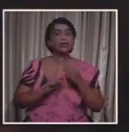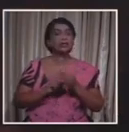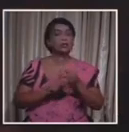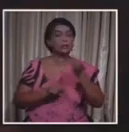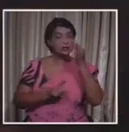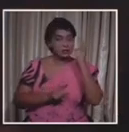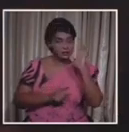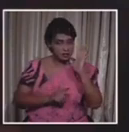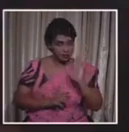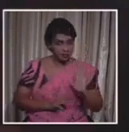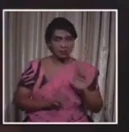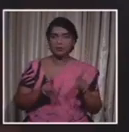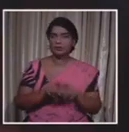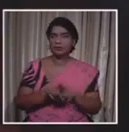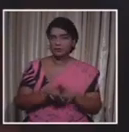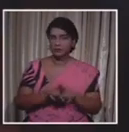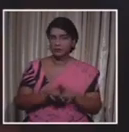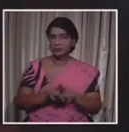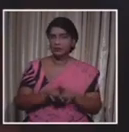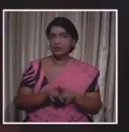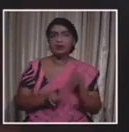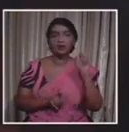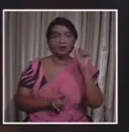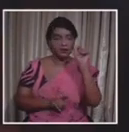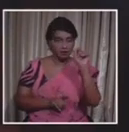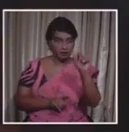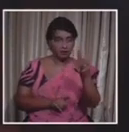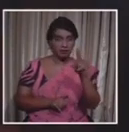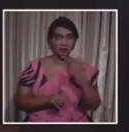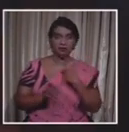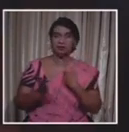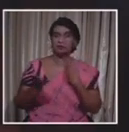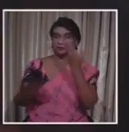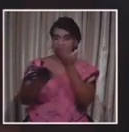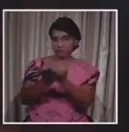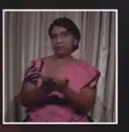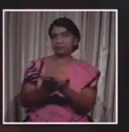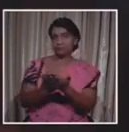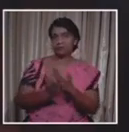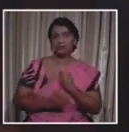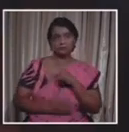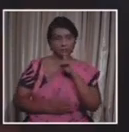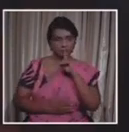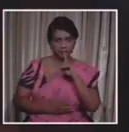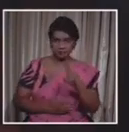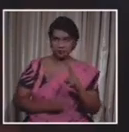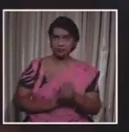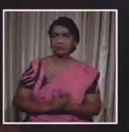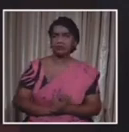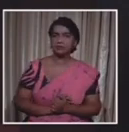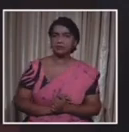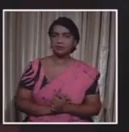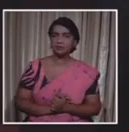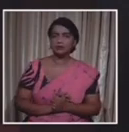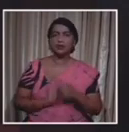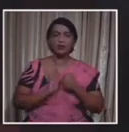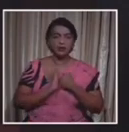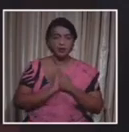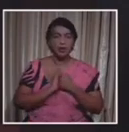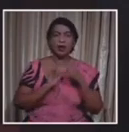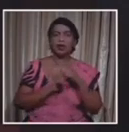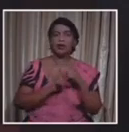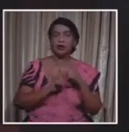Janadhipativaraya hatiyata nama yojana idiripat kirima mama yojana karanawa. Garu Dallas